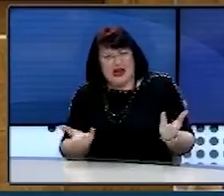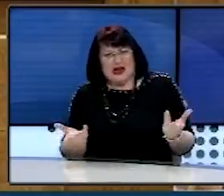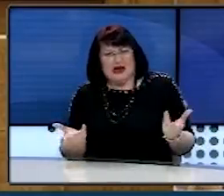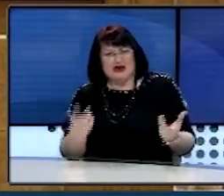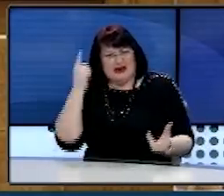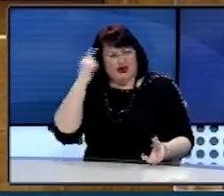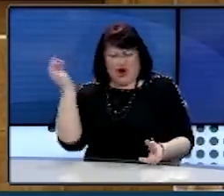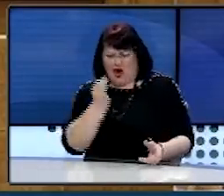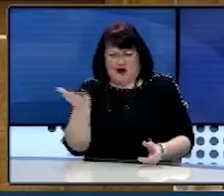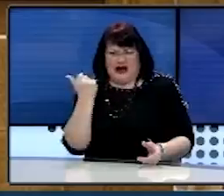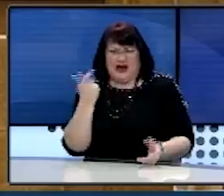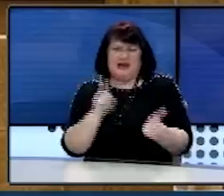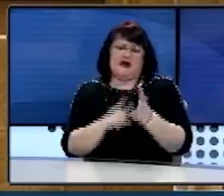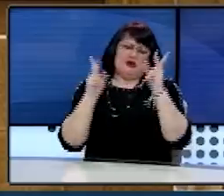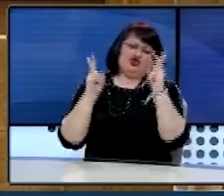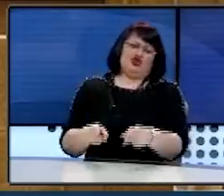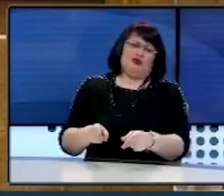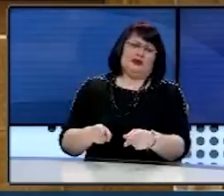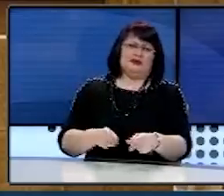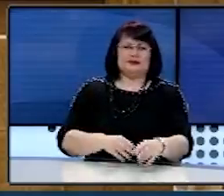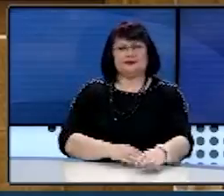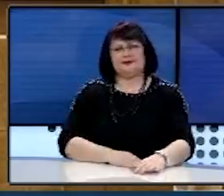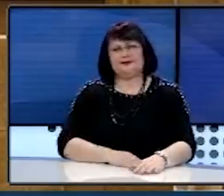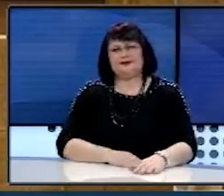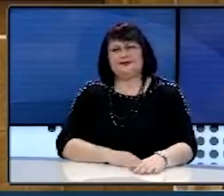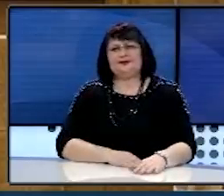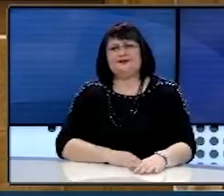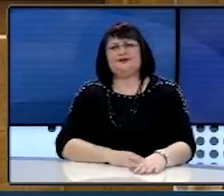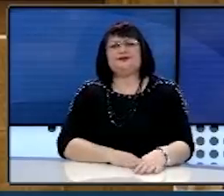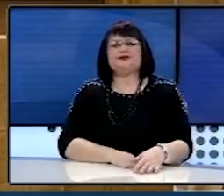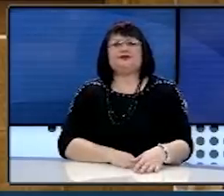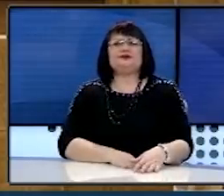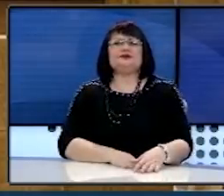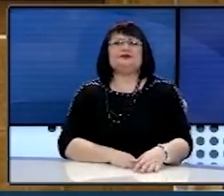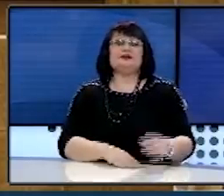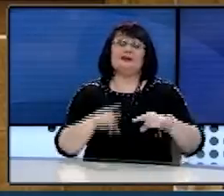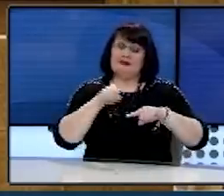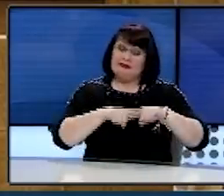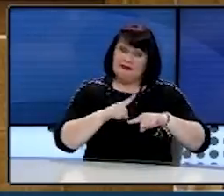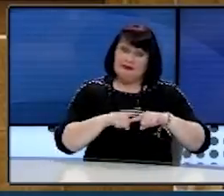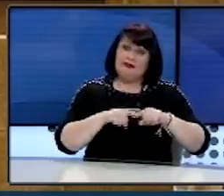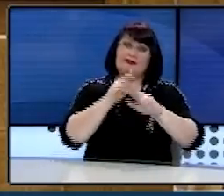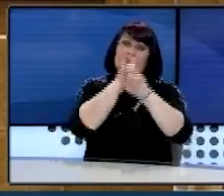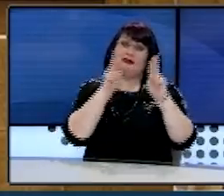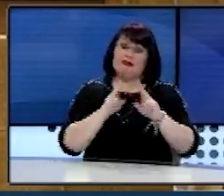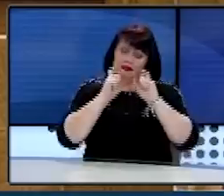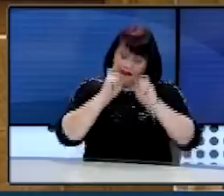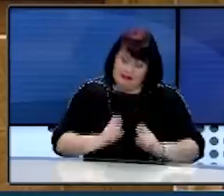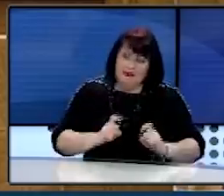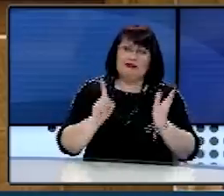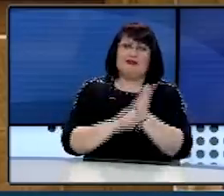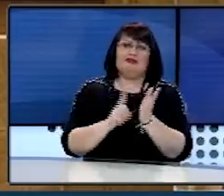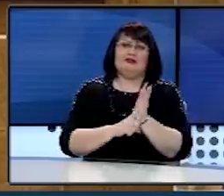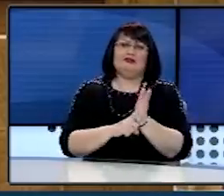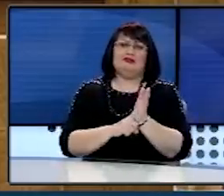Αυτός ο παραλογισμός πρέπει να σταματήσει. Είναι και πατριωτικό και διεθνιστικό μας καθήκον να μην